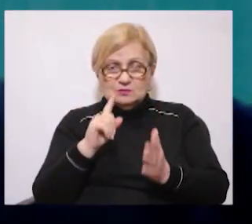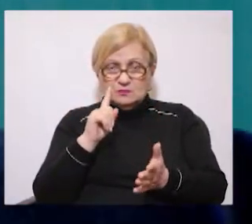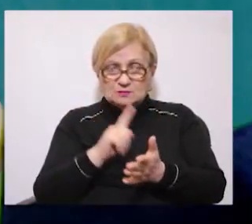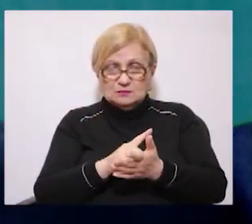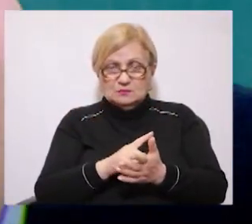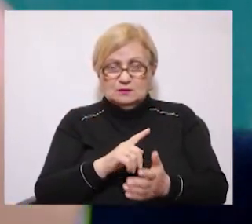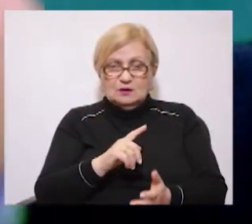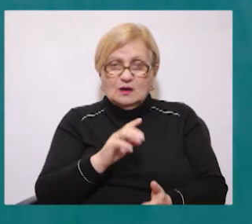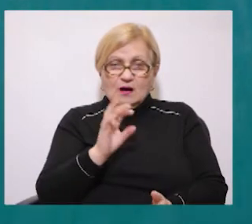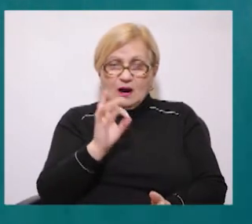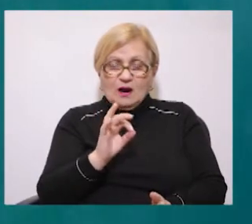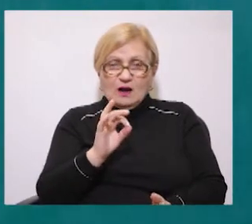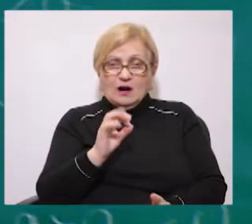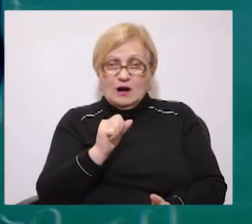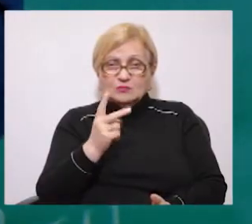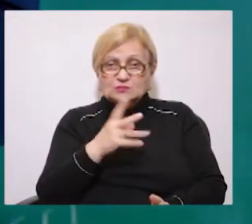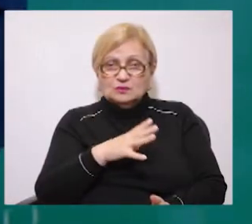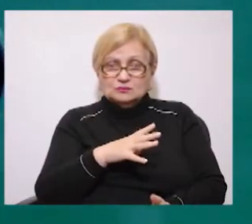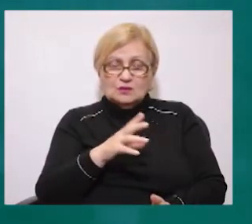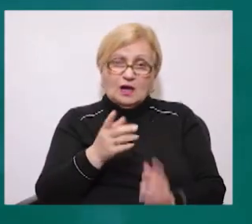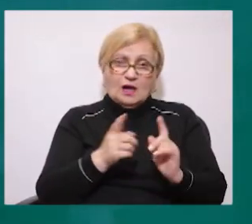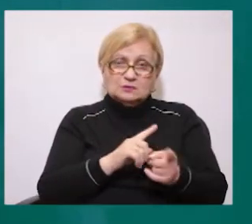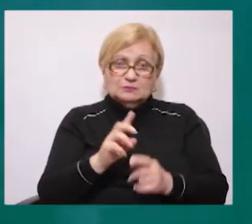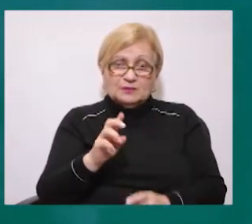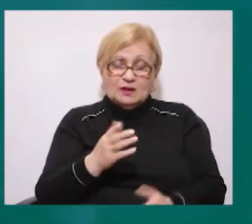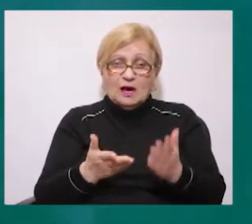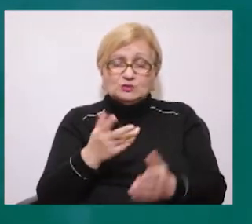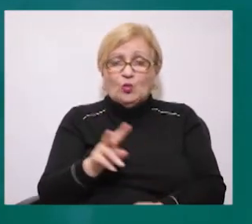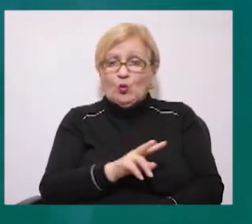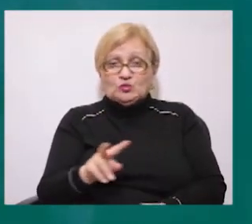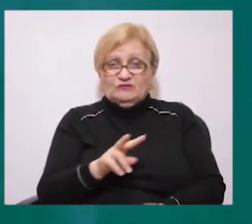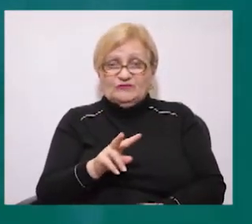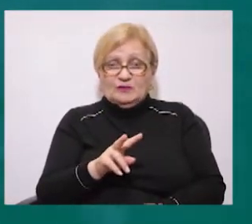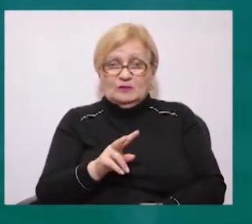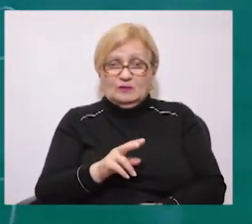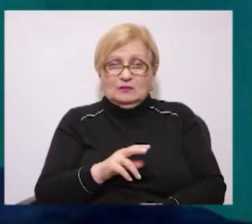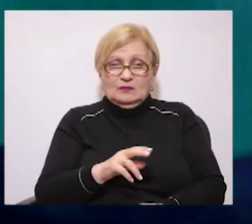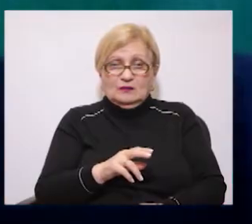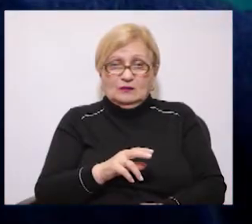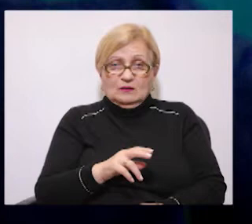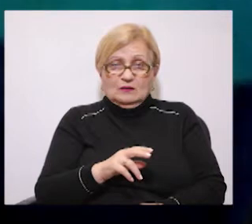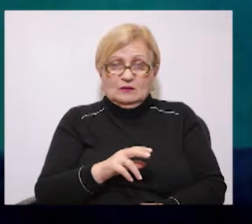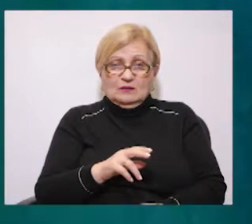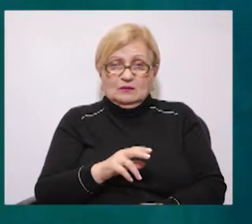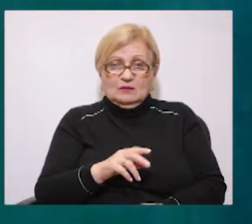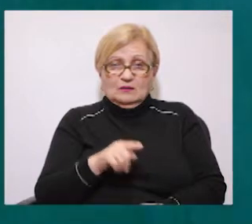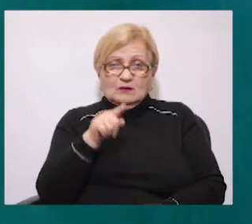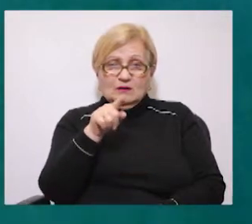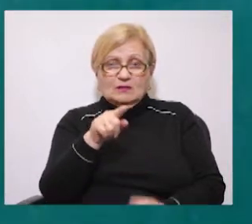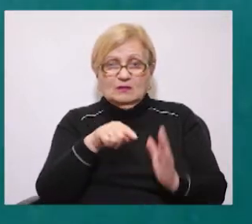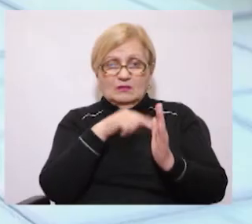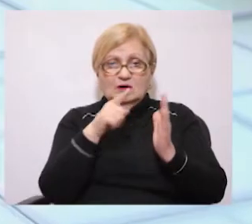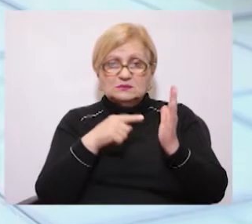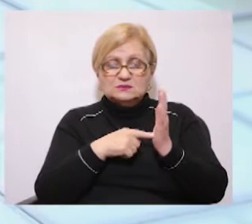აუცილებლად ა უნდა იყოს ნული, ან ბე უნდა იყოს ნული, ან ორივე. აი ამ საკითხით მე